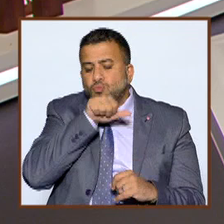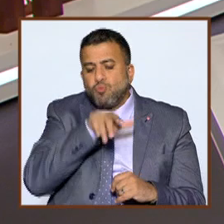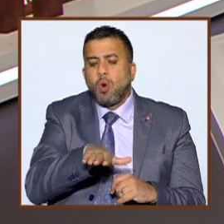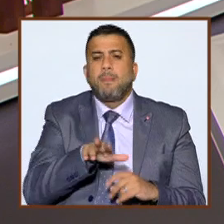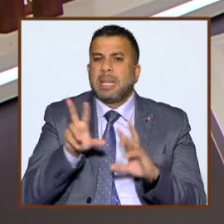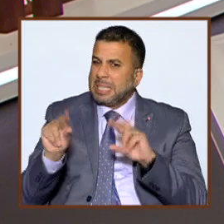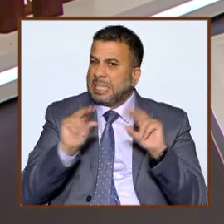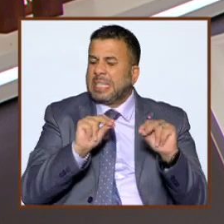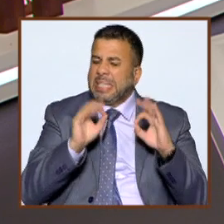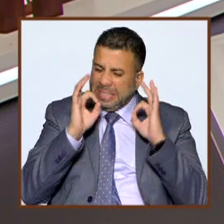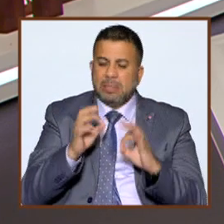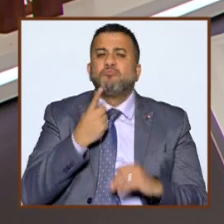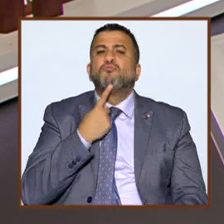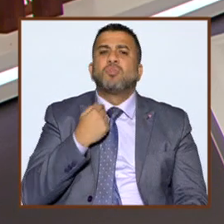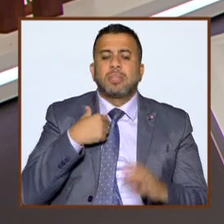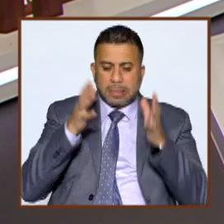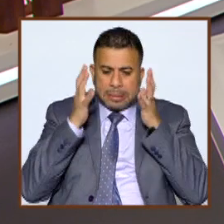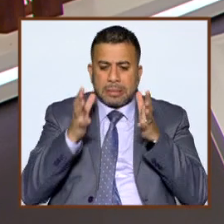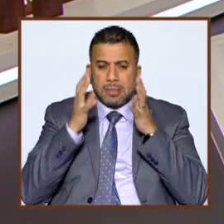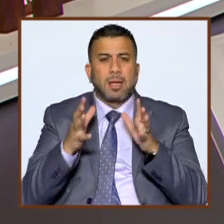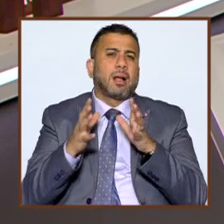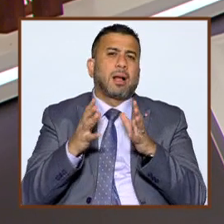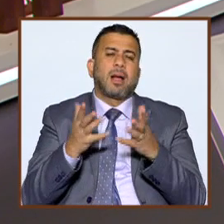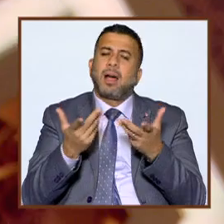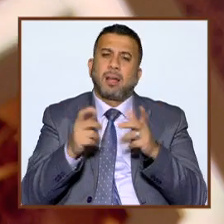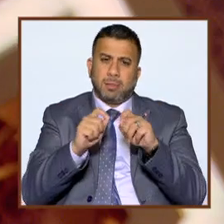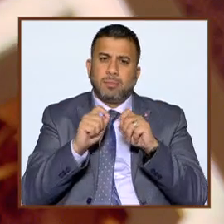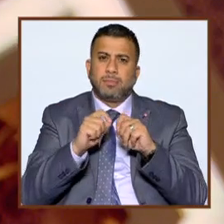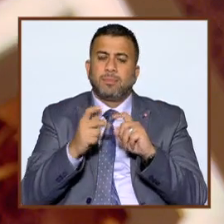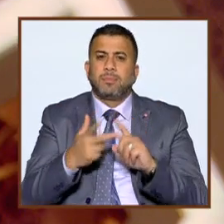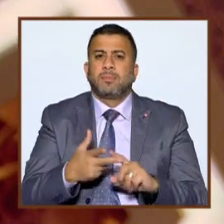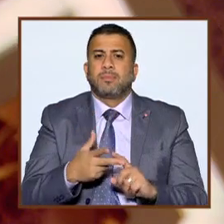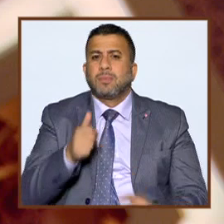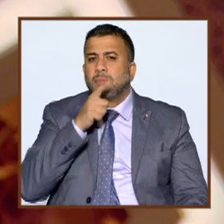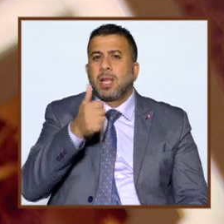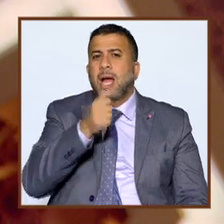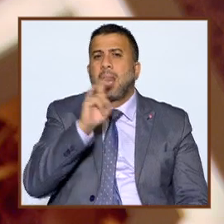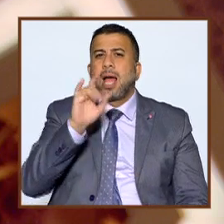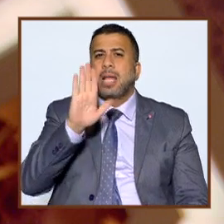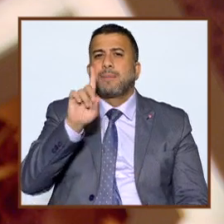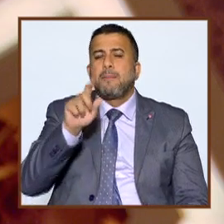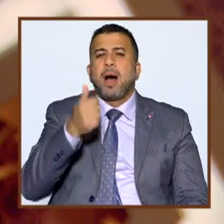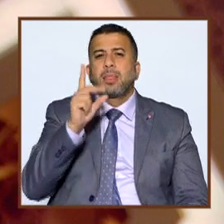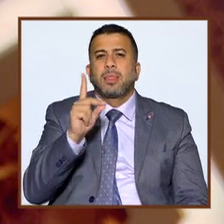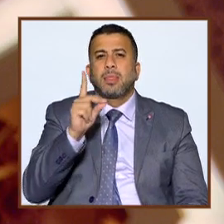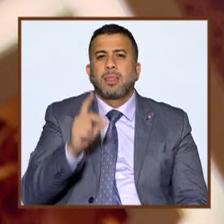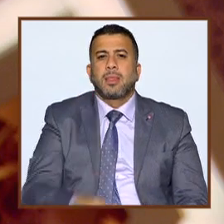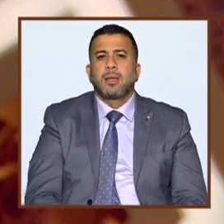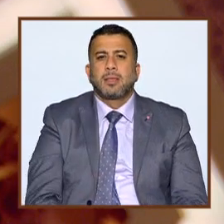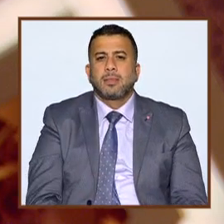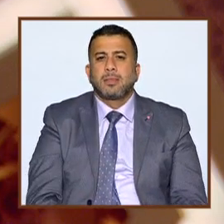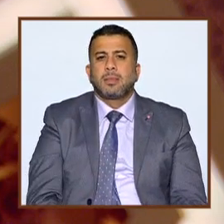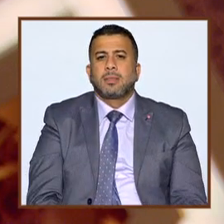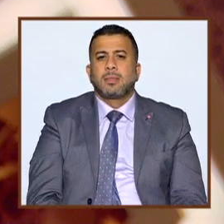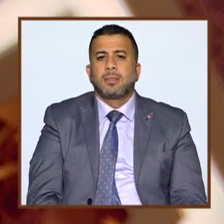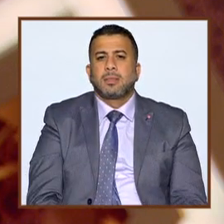أبشر إن شاء الله. سؤال آخر، ماذا يقصد بالأسباط؟ ماذا إيش؟ يقصد